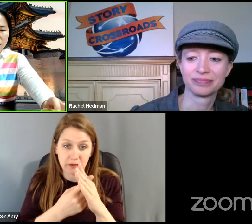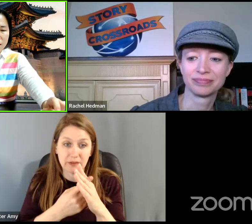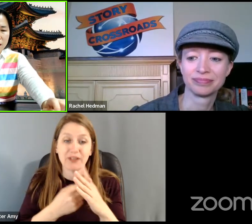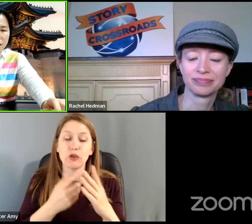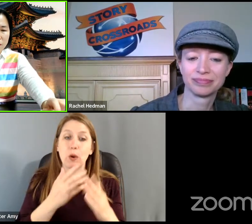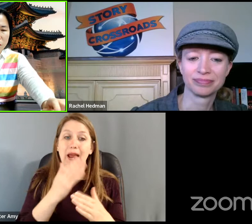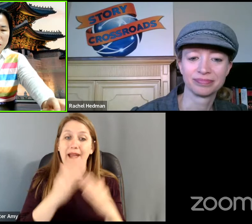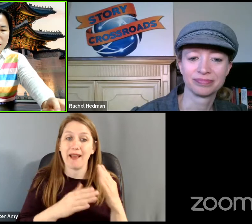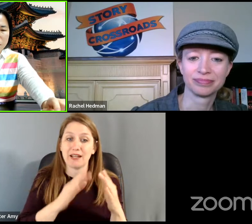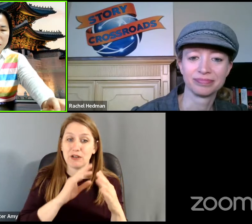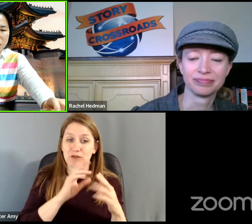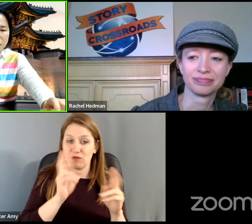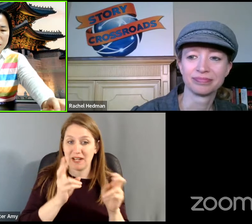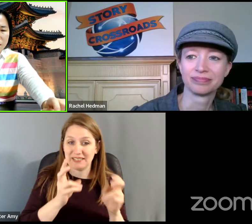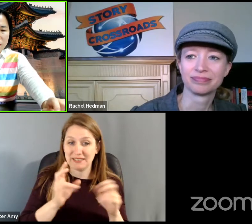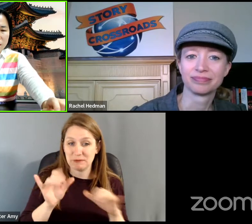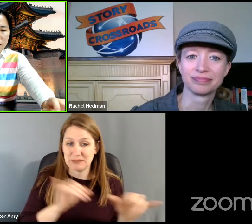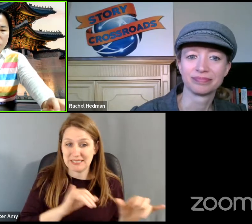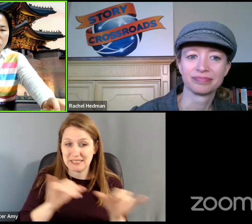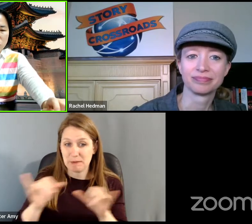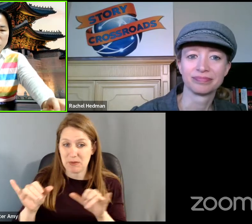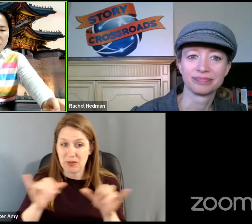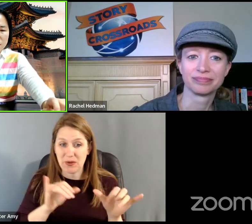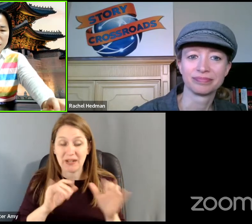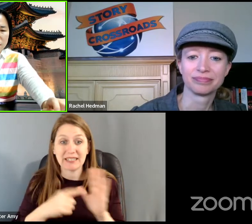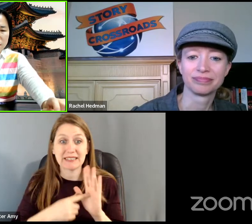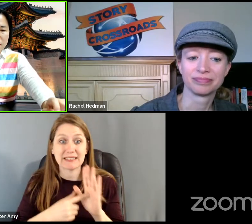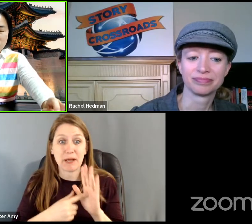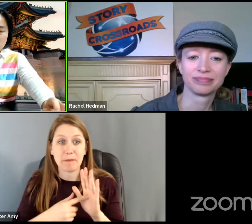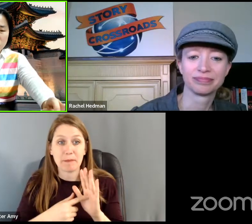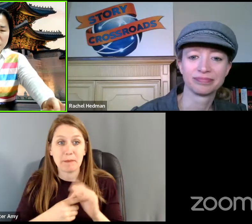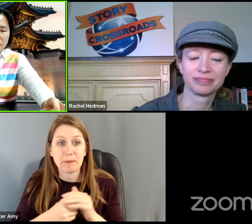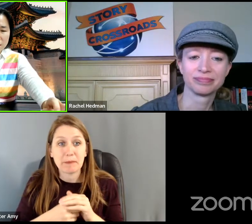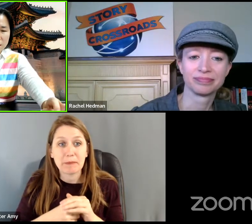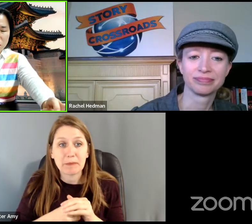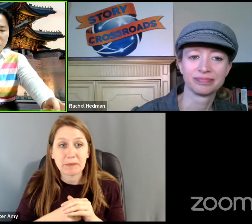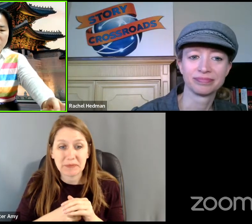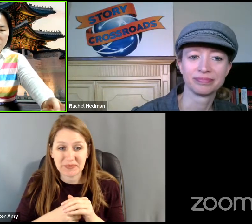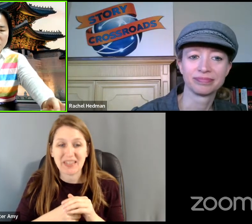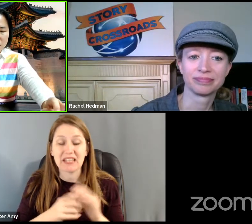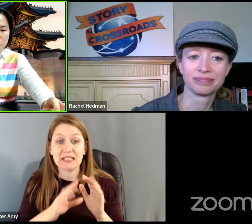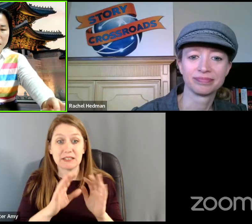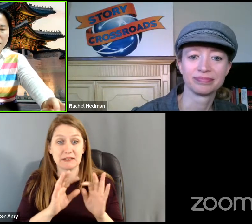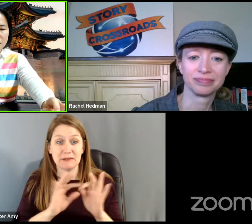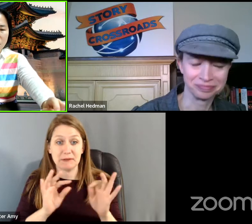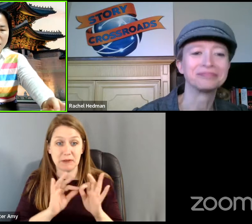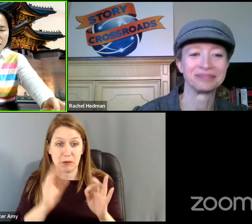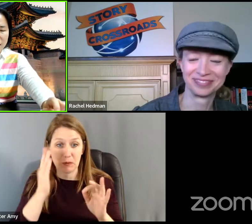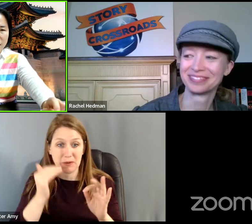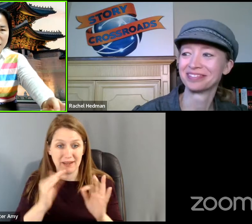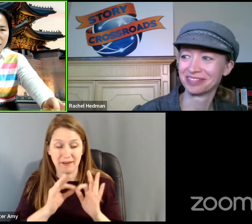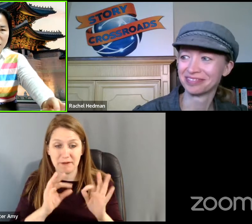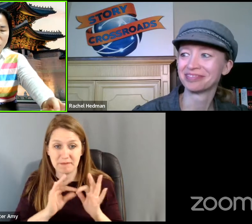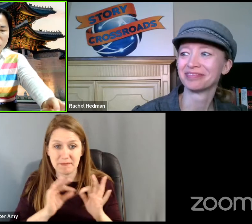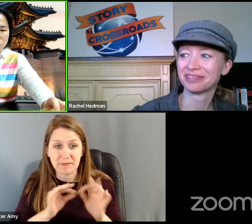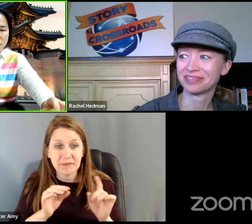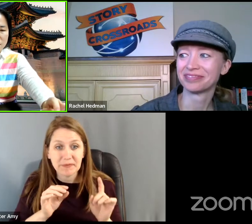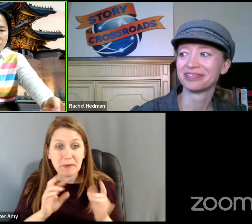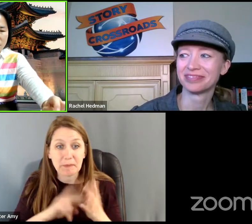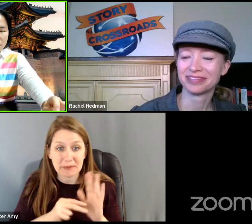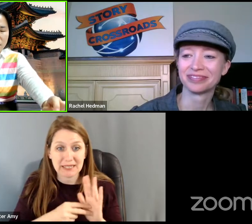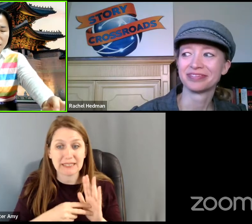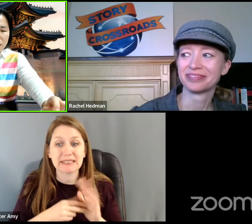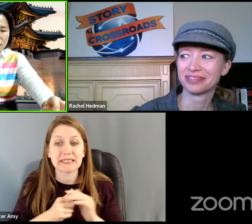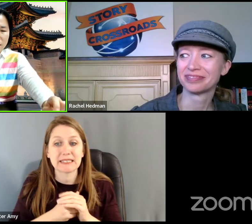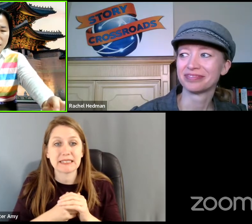similar. For example, which means 수수대가 지금처럼 시뻘개진 거란다, which